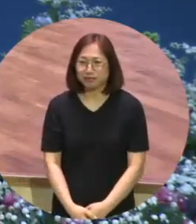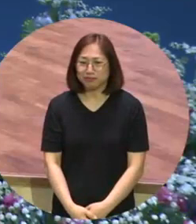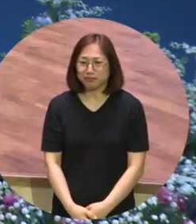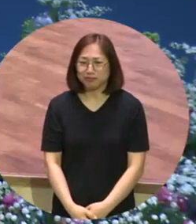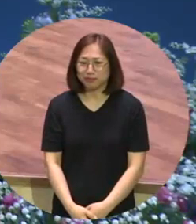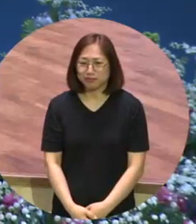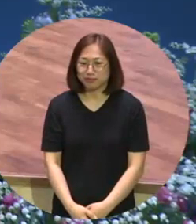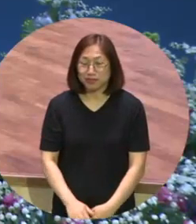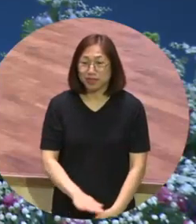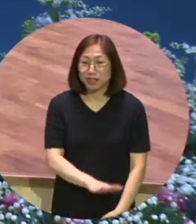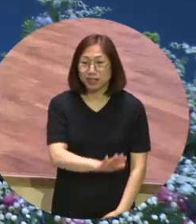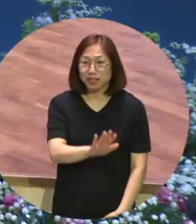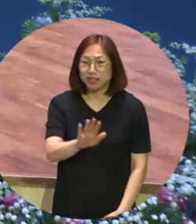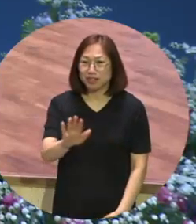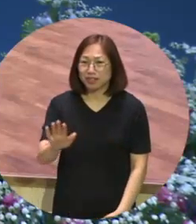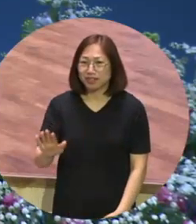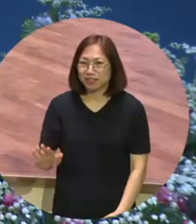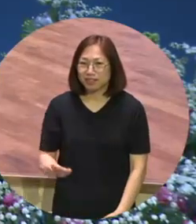여러분이요,